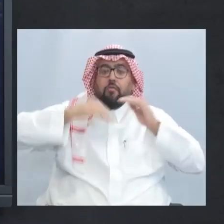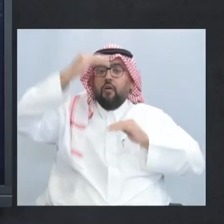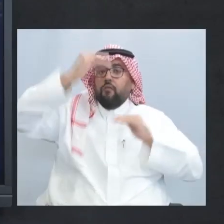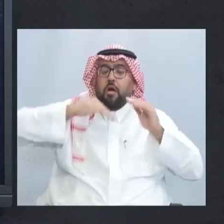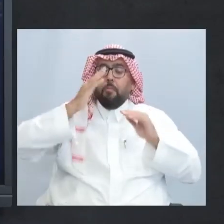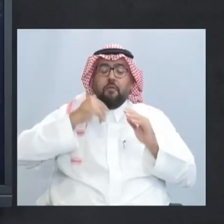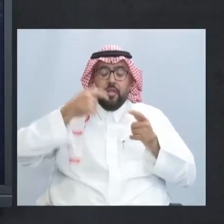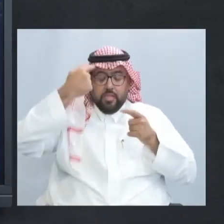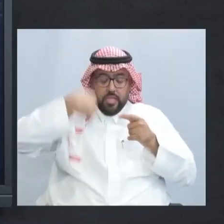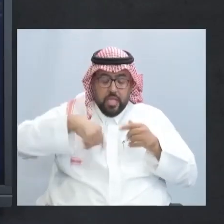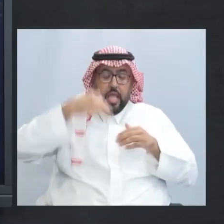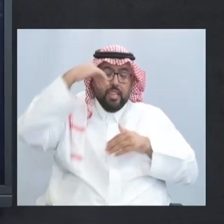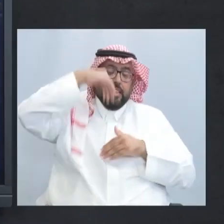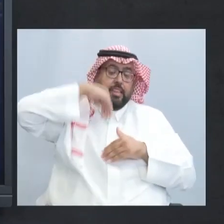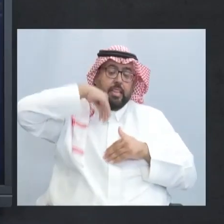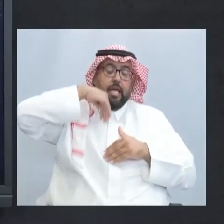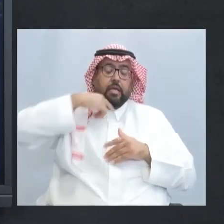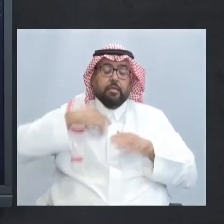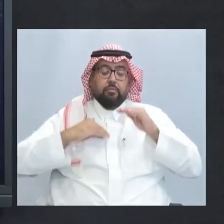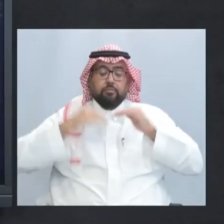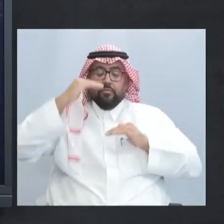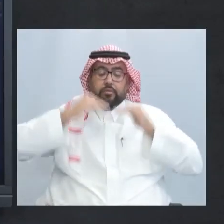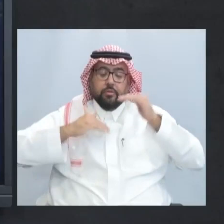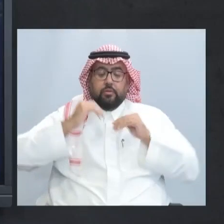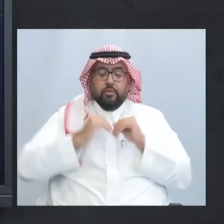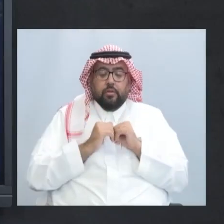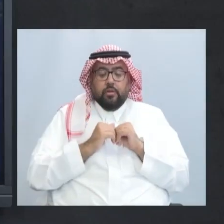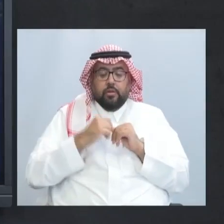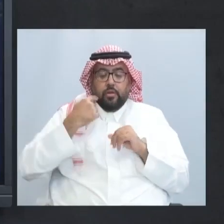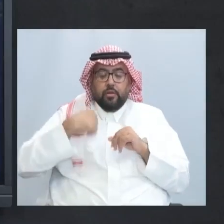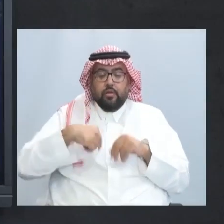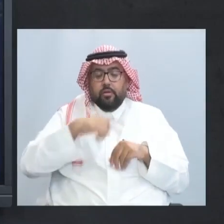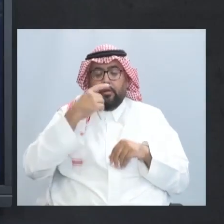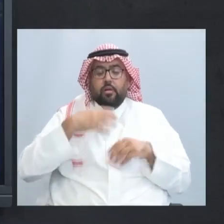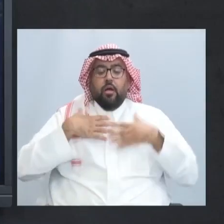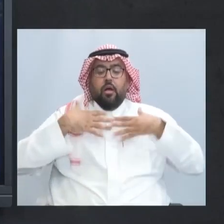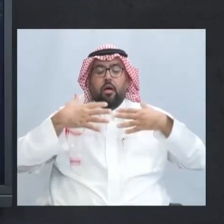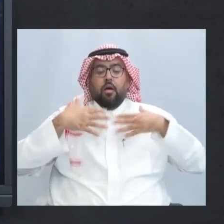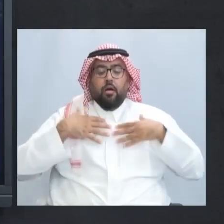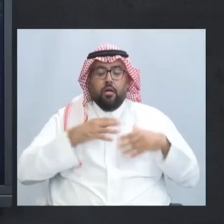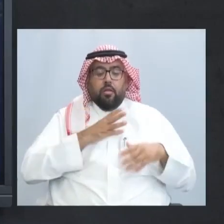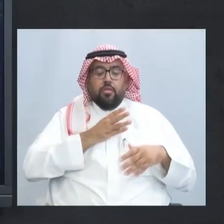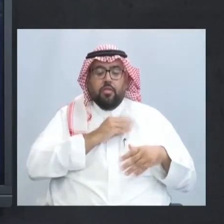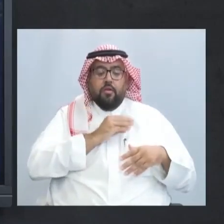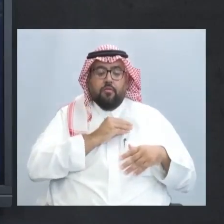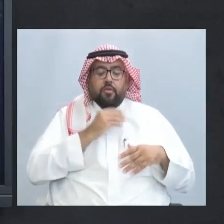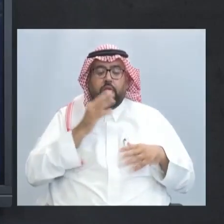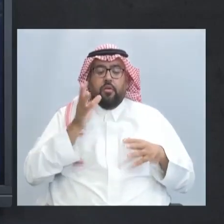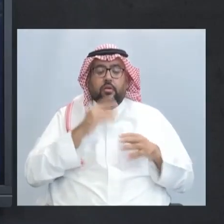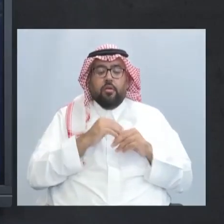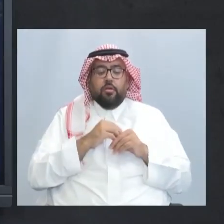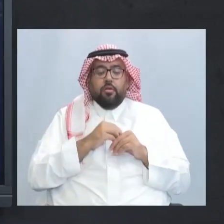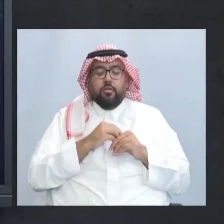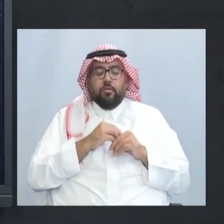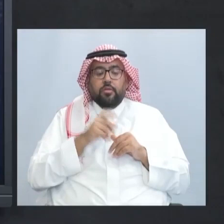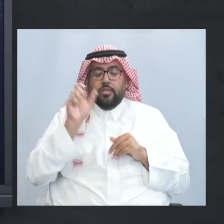الريش عظامها خفيفه الوزن تكيفات جهاز الد وران والتنفس ليزود العضلات اكثر بالاكسجين نلاحظ